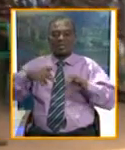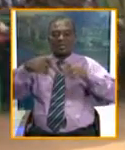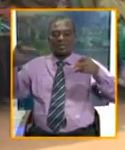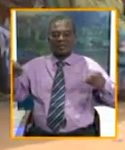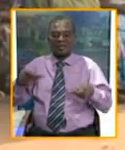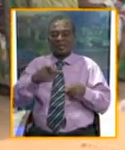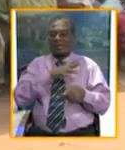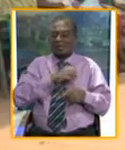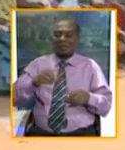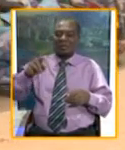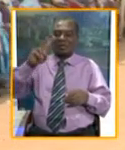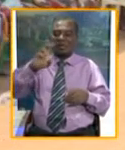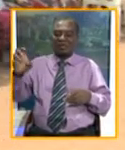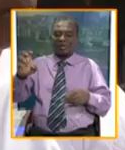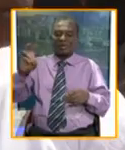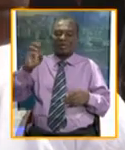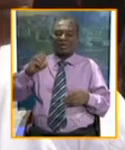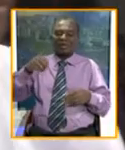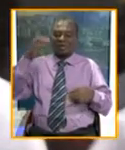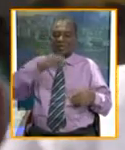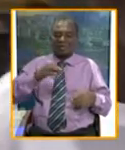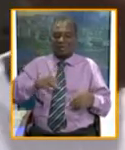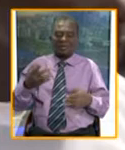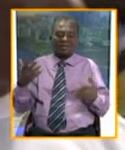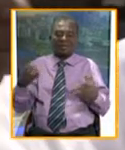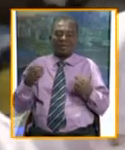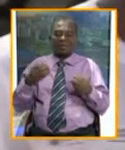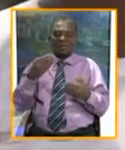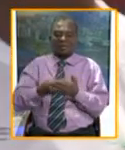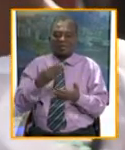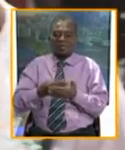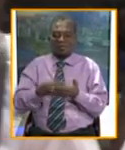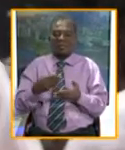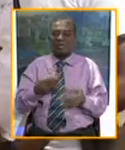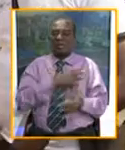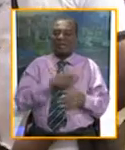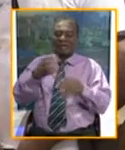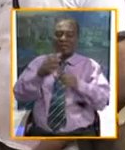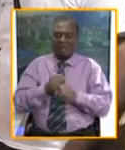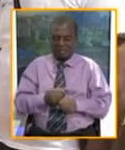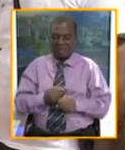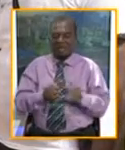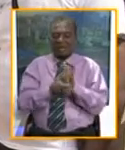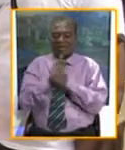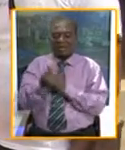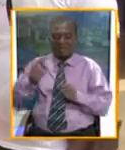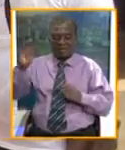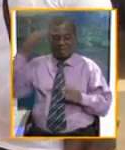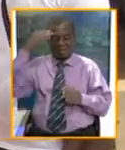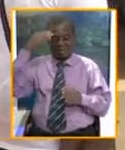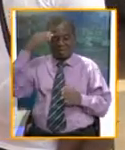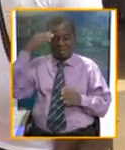bénéficient de 113 400 000 francs CFA. 40 jeunes de la première vague reçoivent le chèque des mains de la ministre de